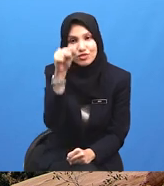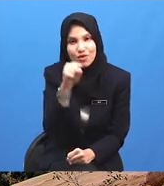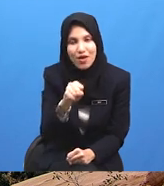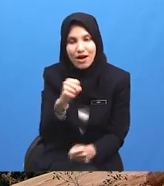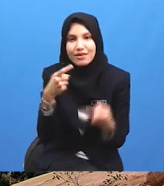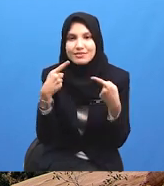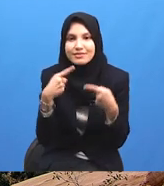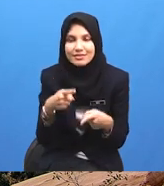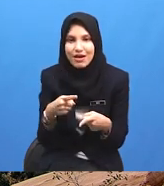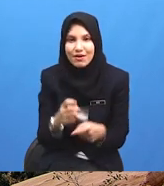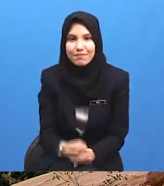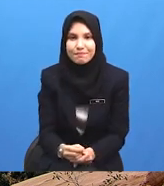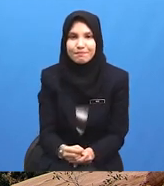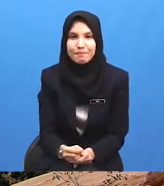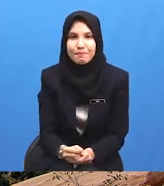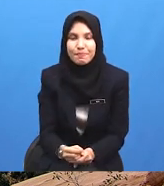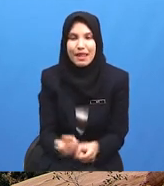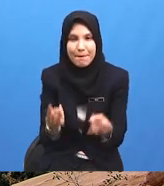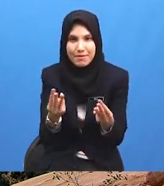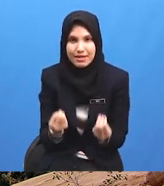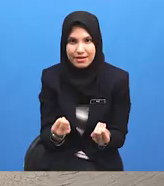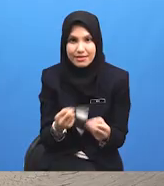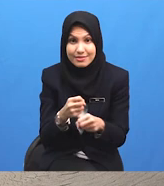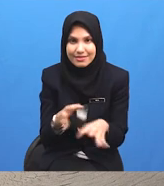kita selesaikan soalan ini.